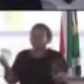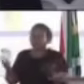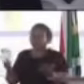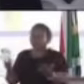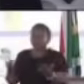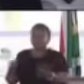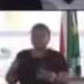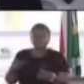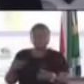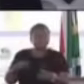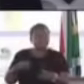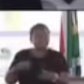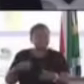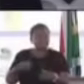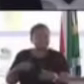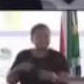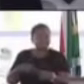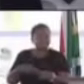Ebengifisa ukuba